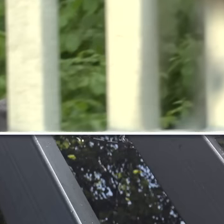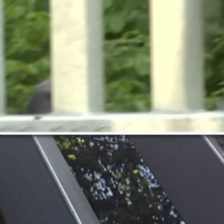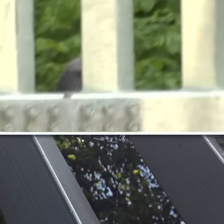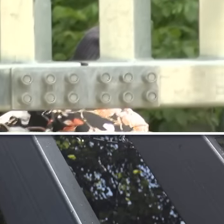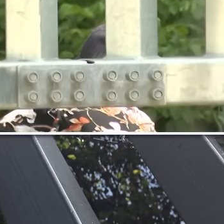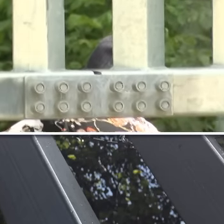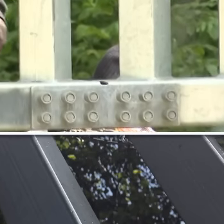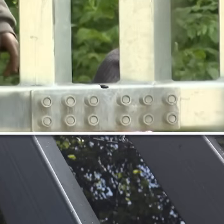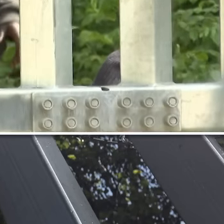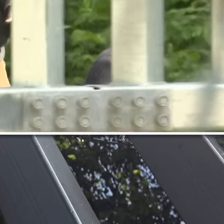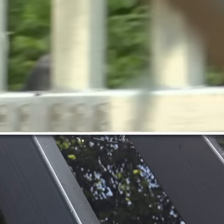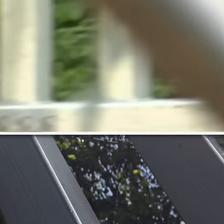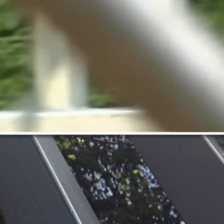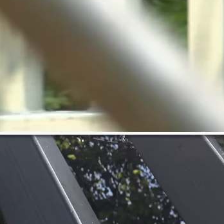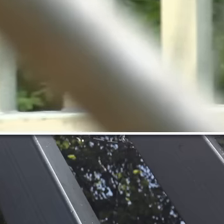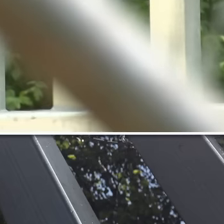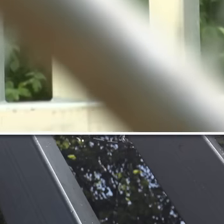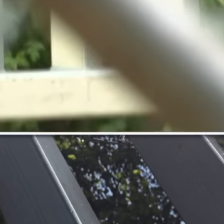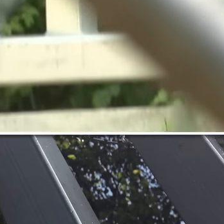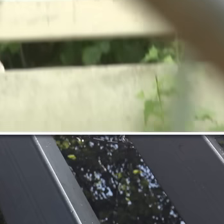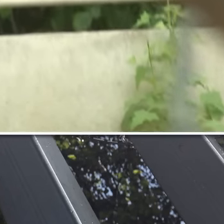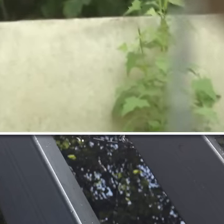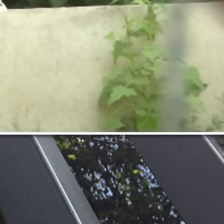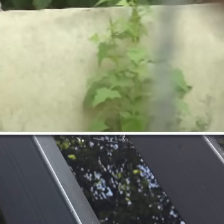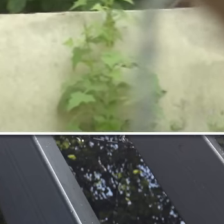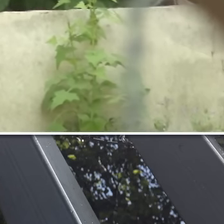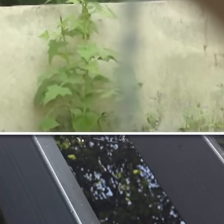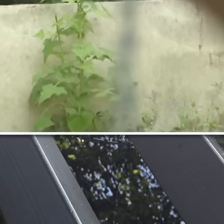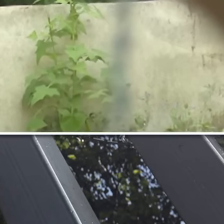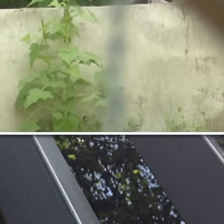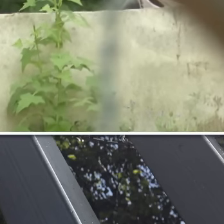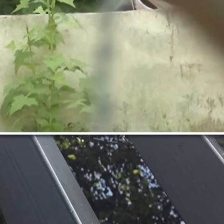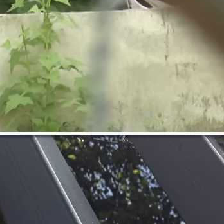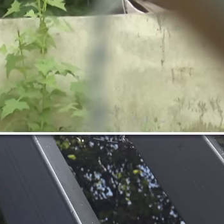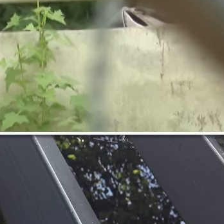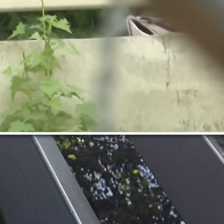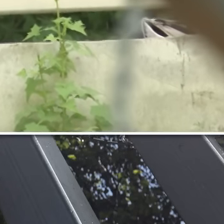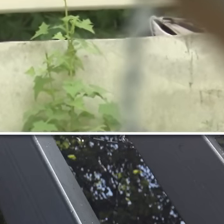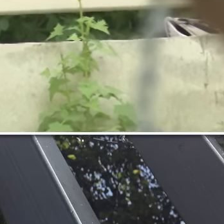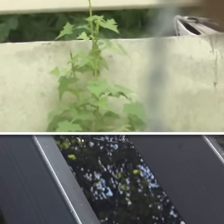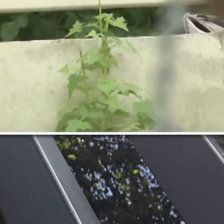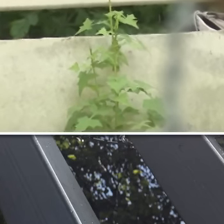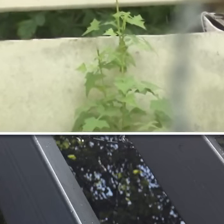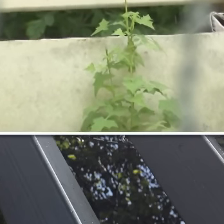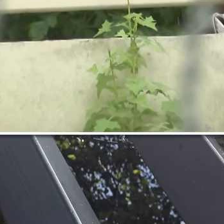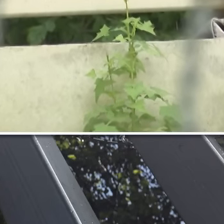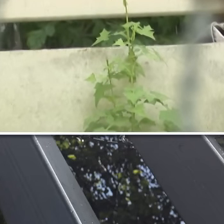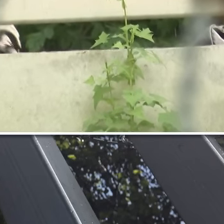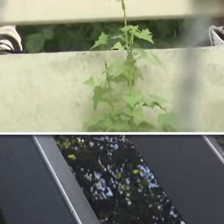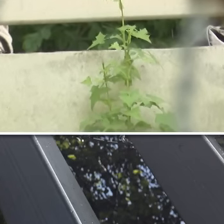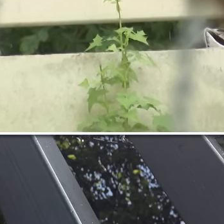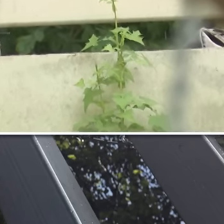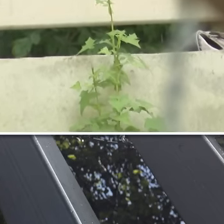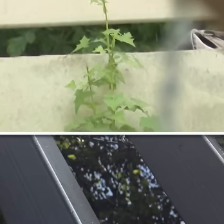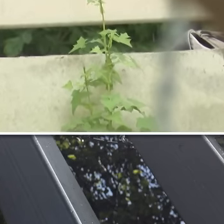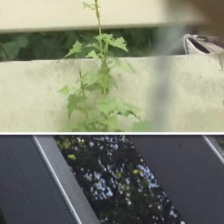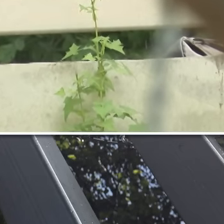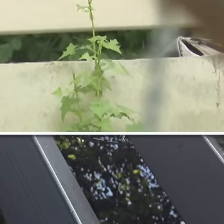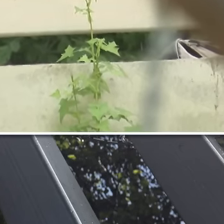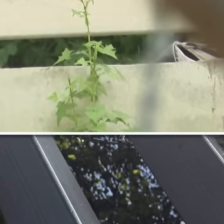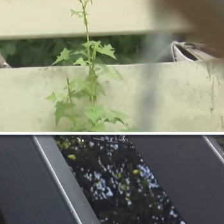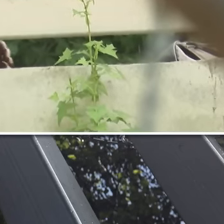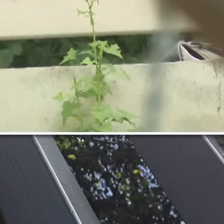swój nowy patriotyzm w zlikwidowaniu państwa polskiego i stworzeniu czegoś nowego. Nie do końca wiadomo czego, oni sami nie wiedzą czego, ale dla